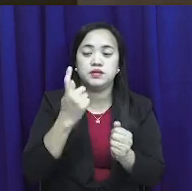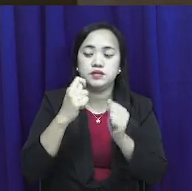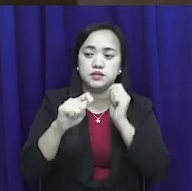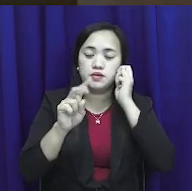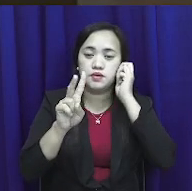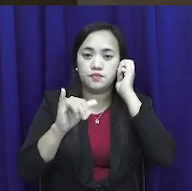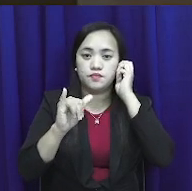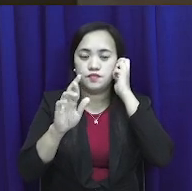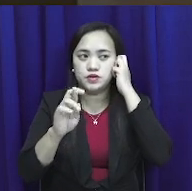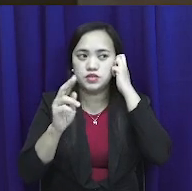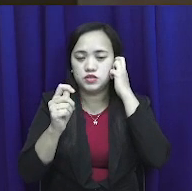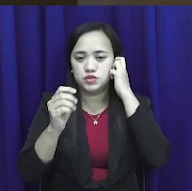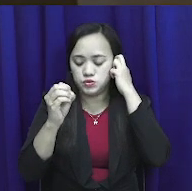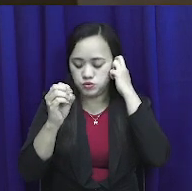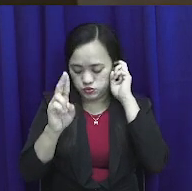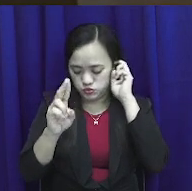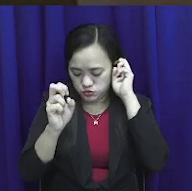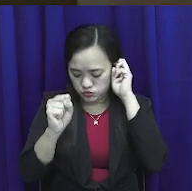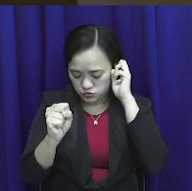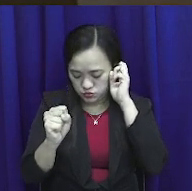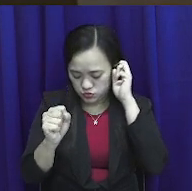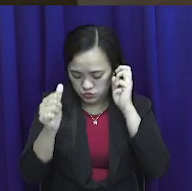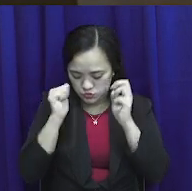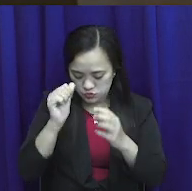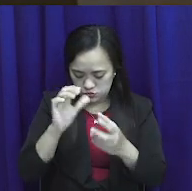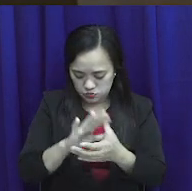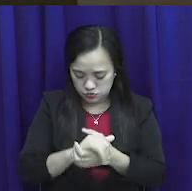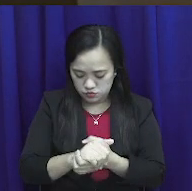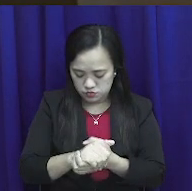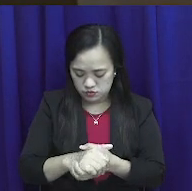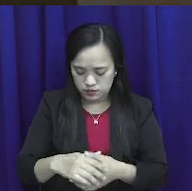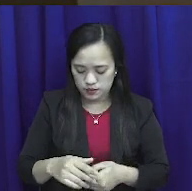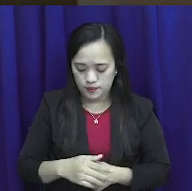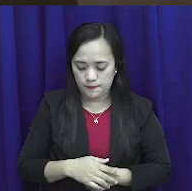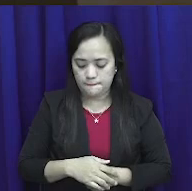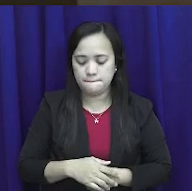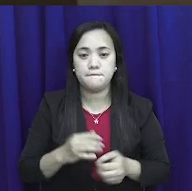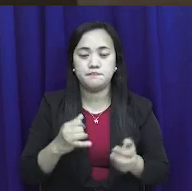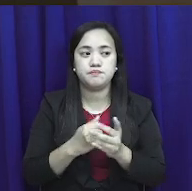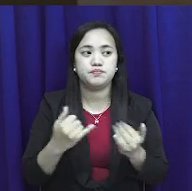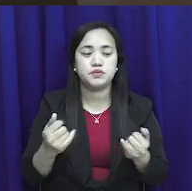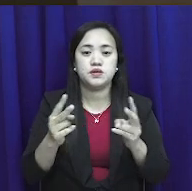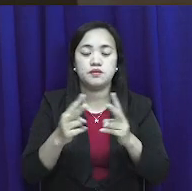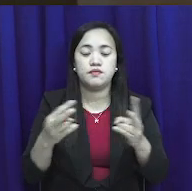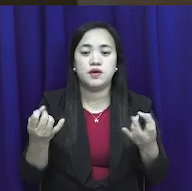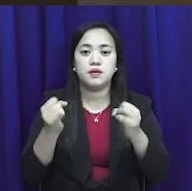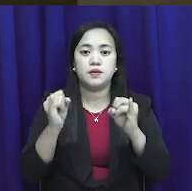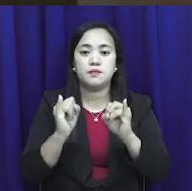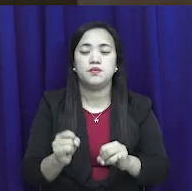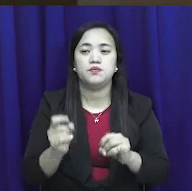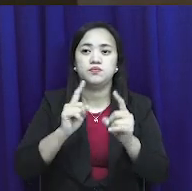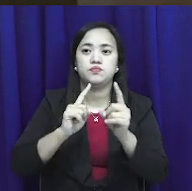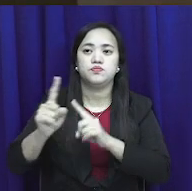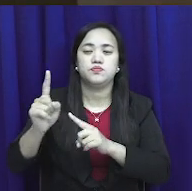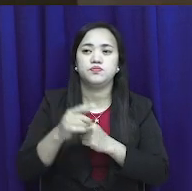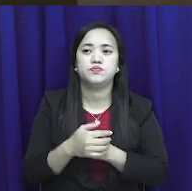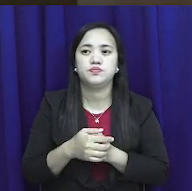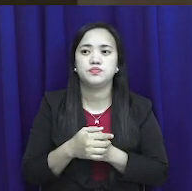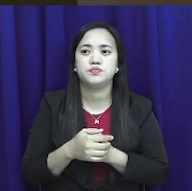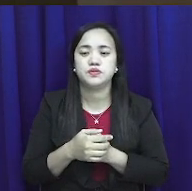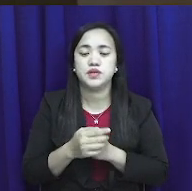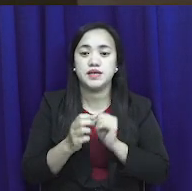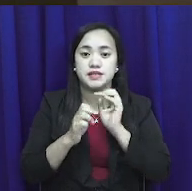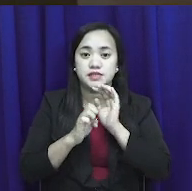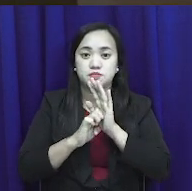Maam Sheila talaga maganda rin yung sinabi ni ano ni Pastor Hill ang mahalaga po sa pagsisimba ay ma-expose ang ating mga